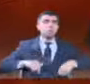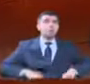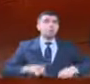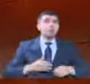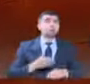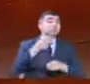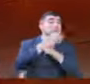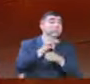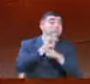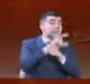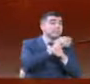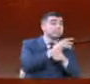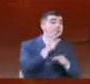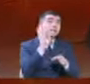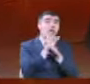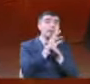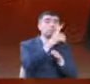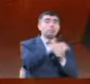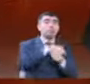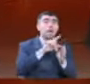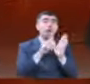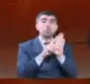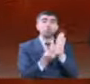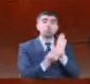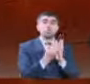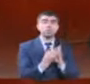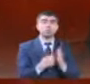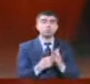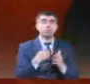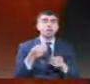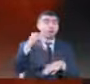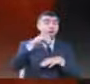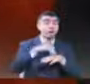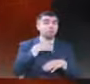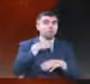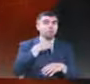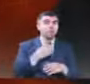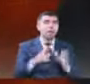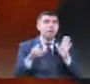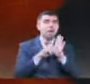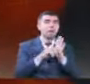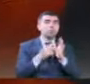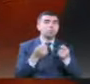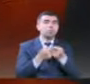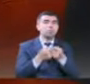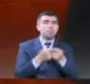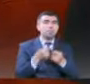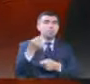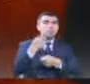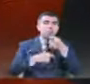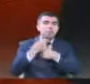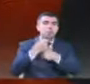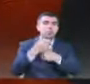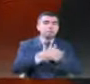ثانيا اعطاء الانطلاقه لوضع وبلوره قانون اطار الاقتصاد الاجتماعي والتضامني